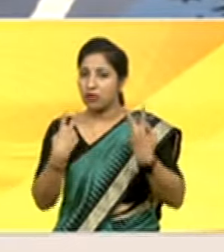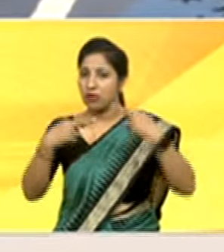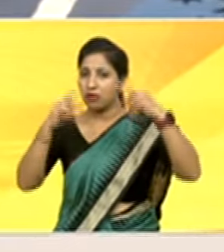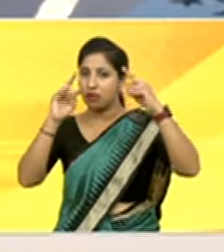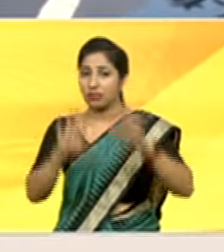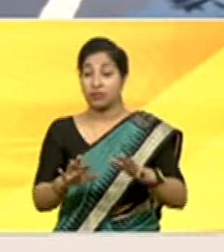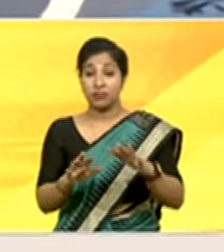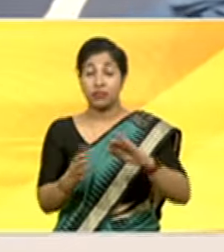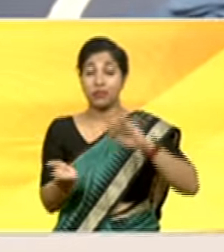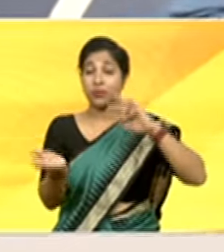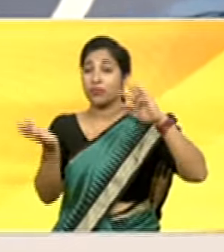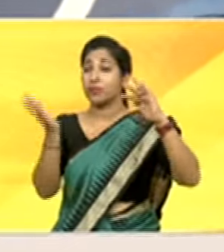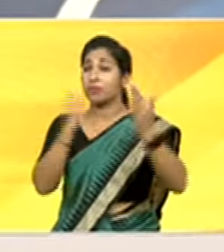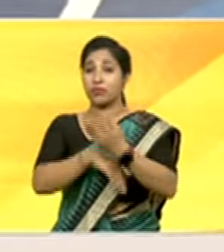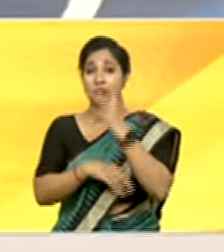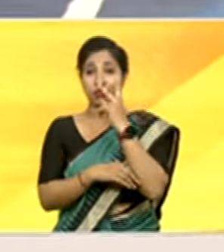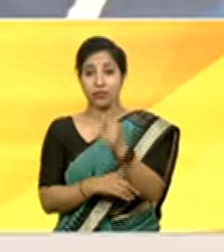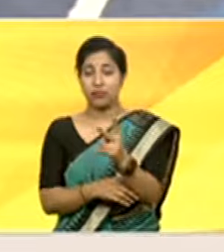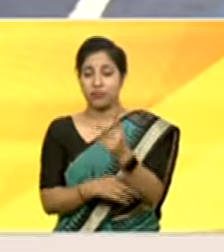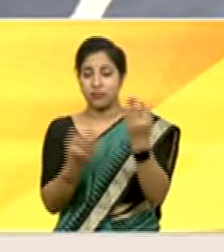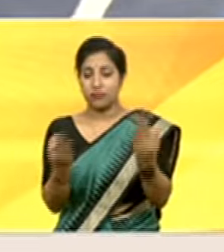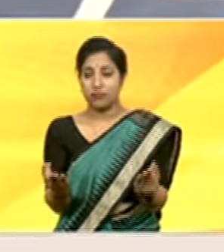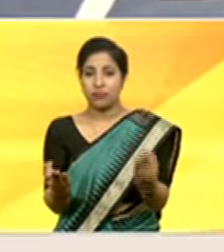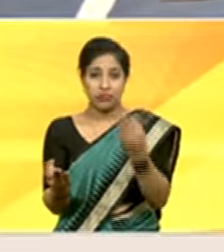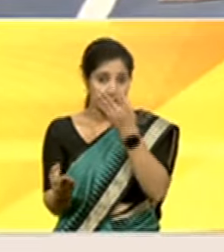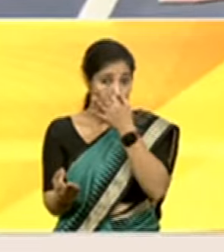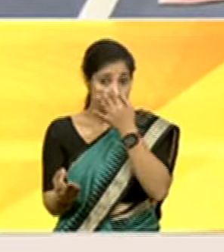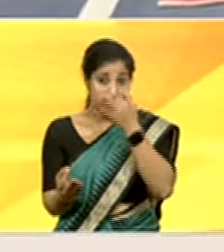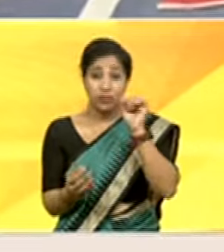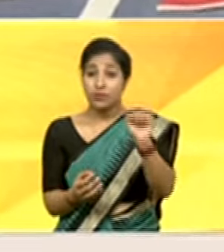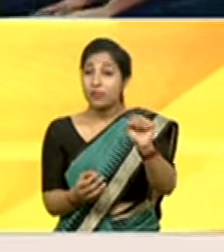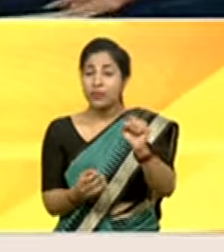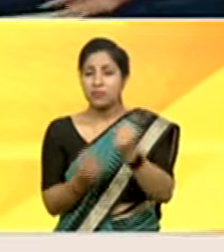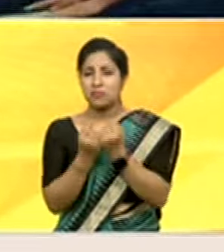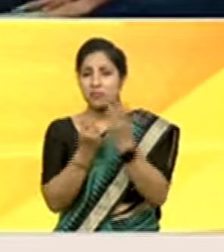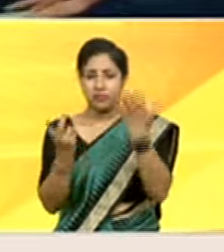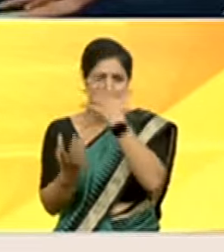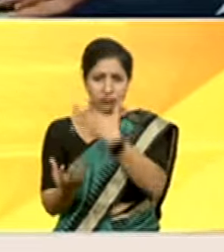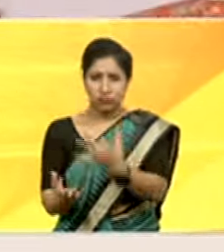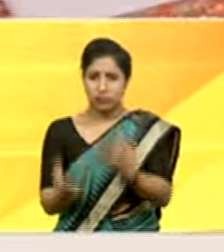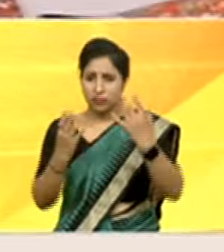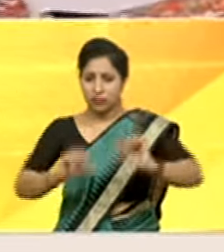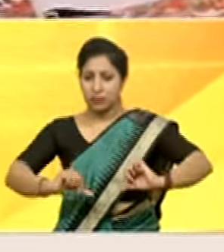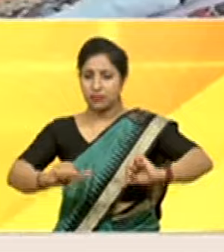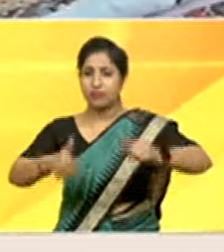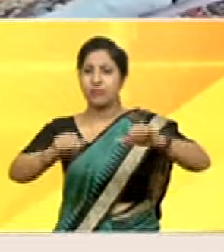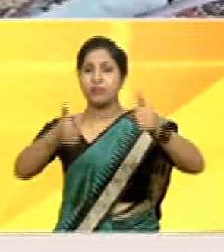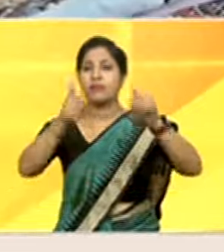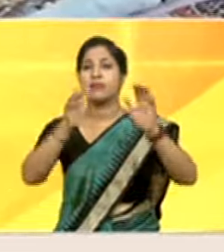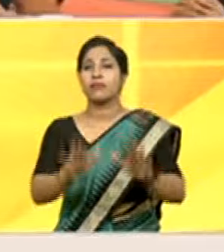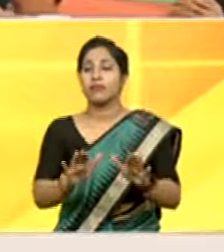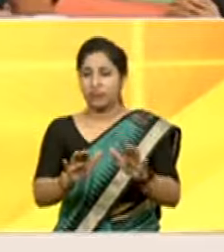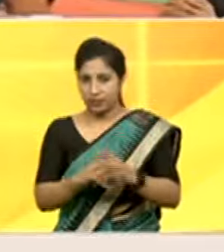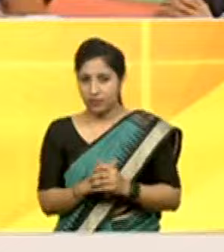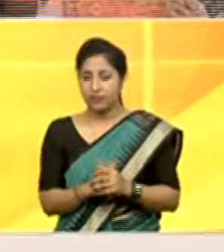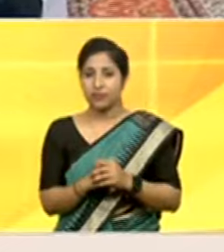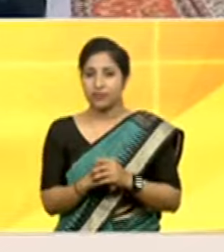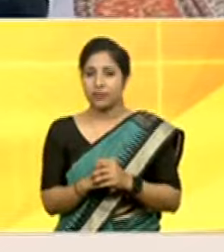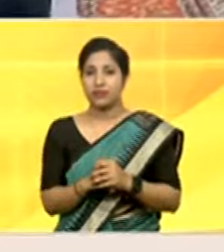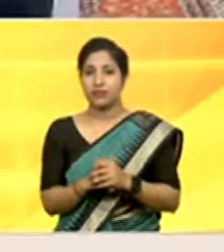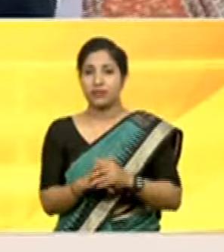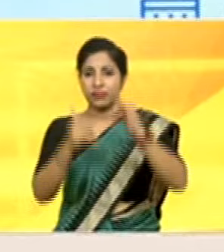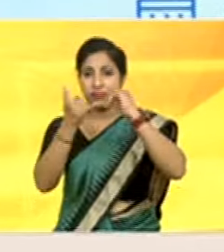दुनिया भर में योग दिवस ने कई शांदार उपलब्दियां हासिल की हैं।